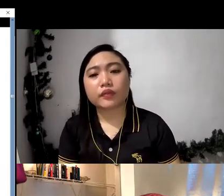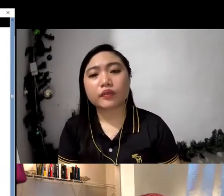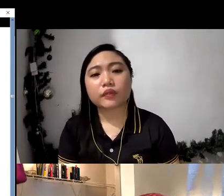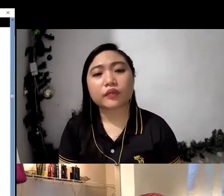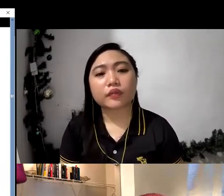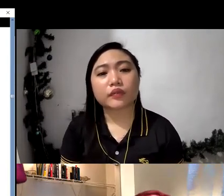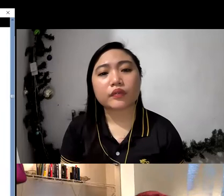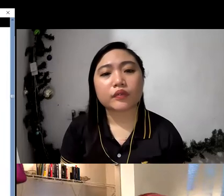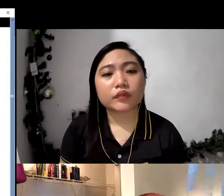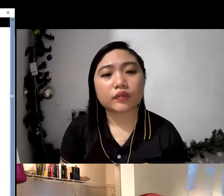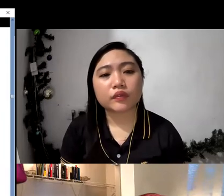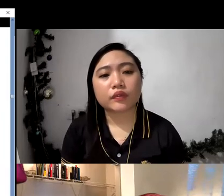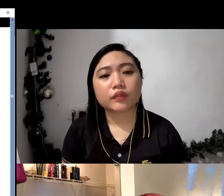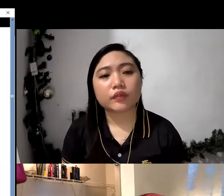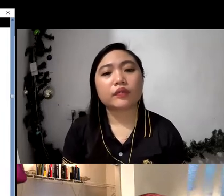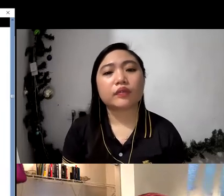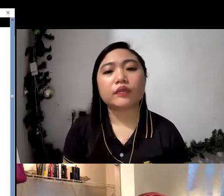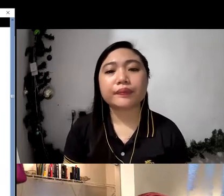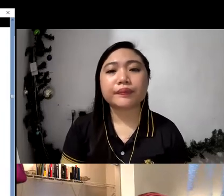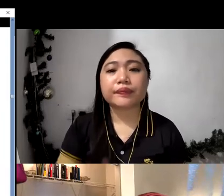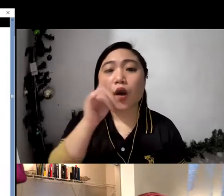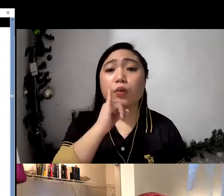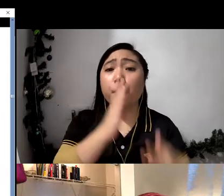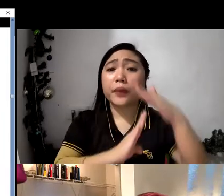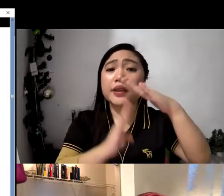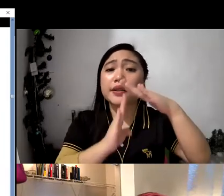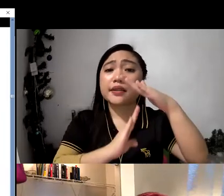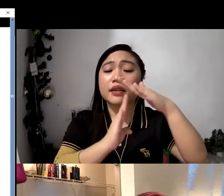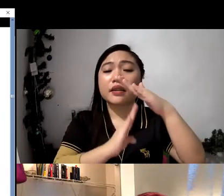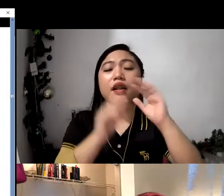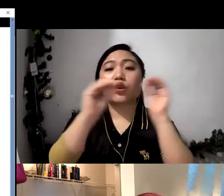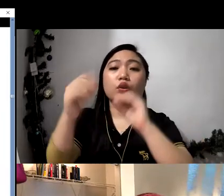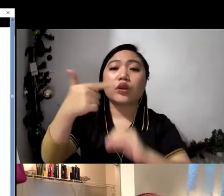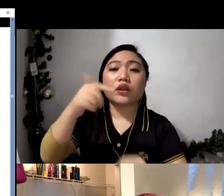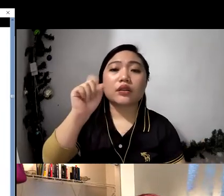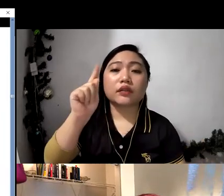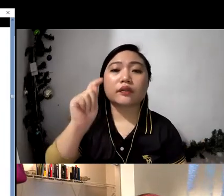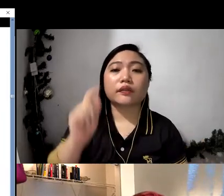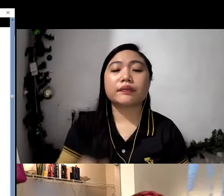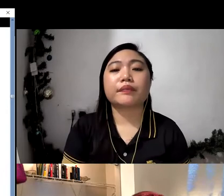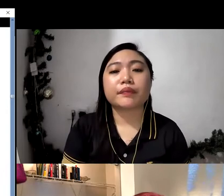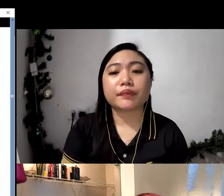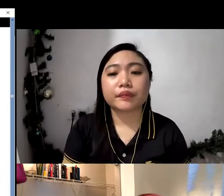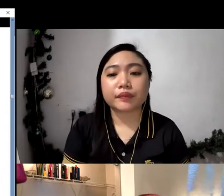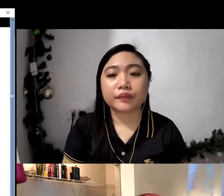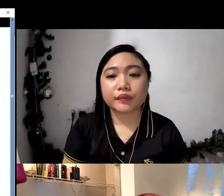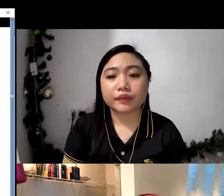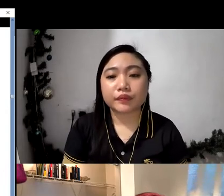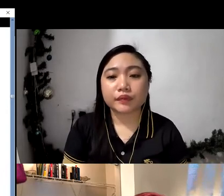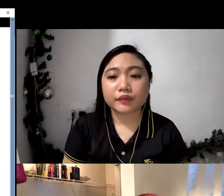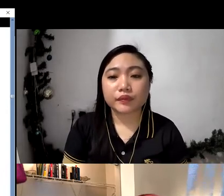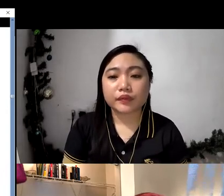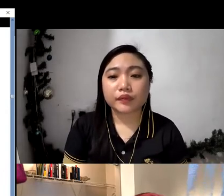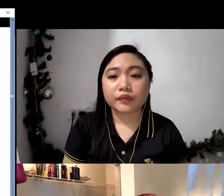tinuturo ng GST? Anong pinaka-basic, no? Saan kayo nagsisimula? Okay, sabi ni Cassian, may use